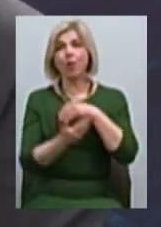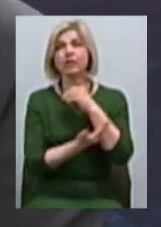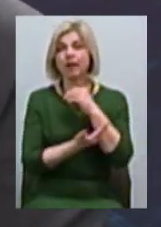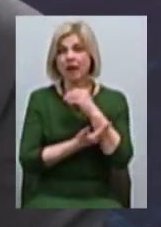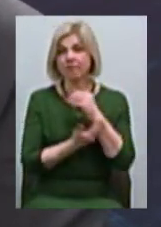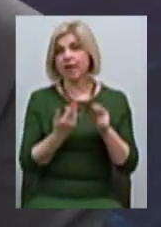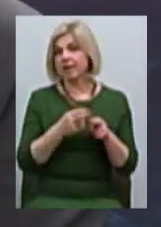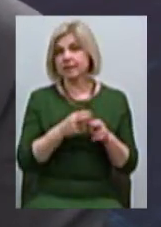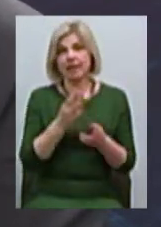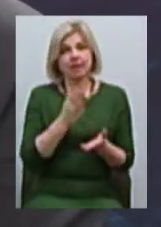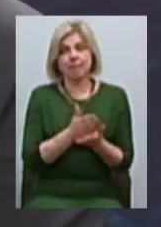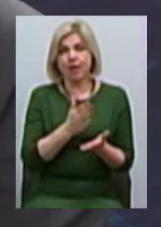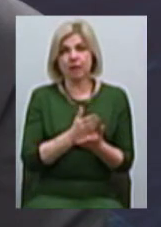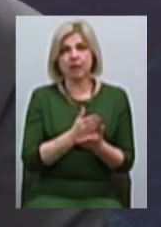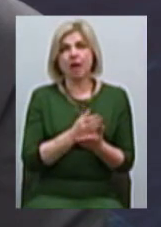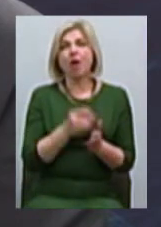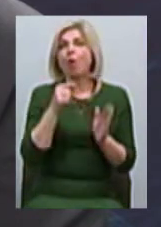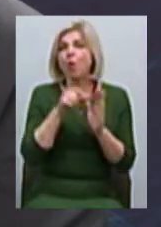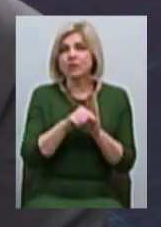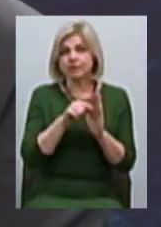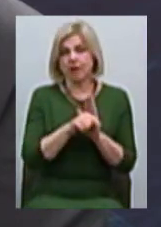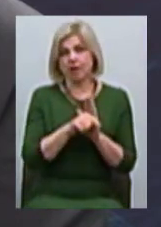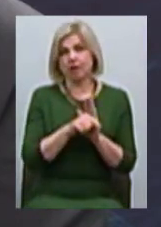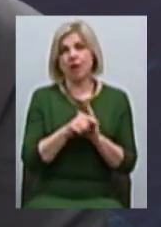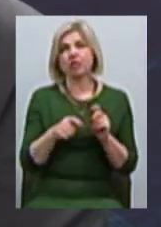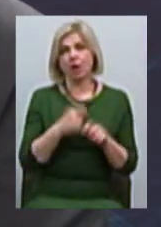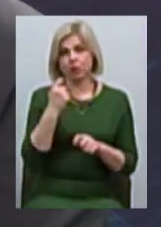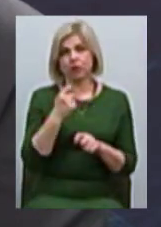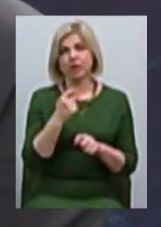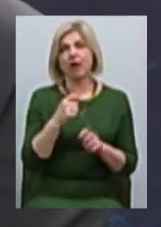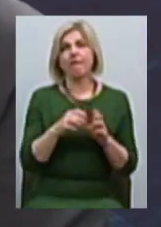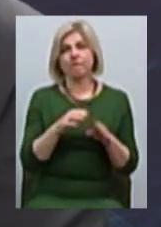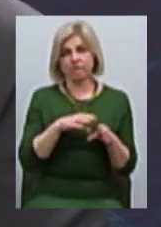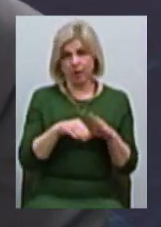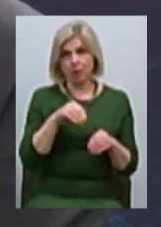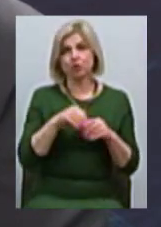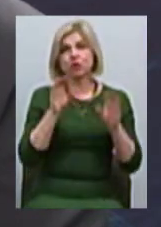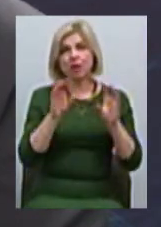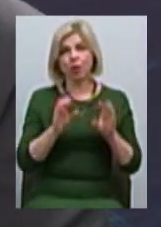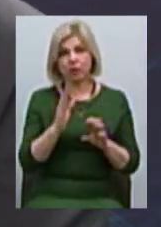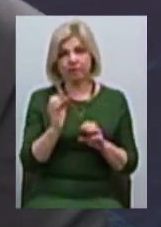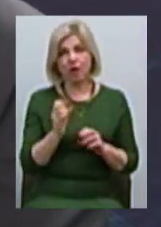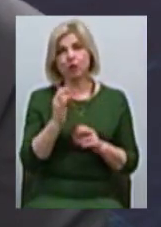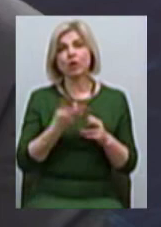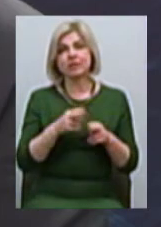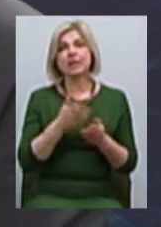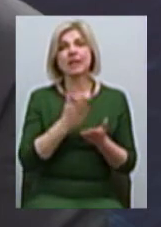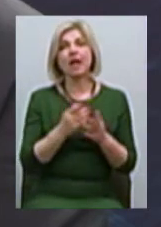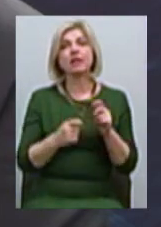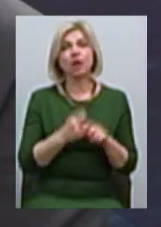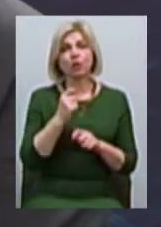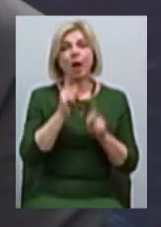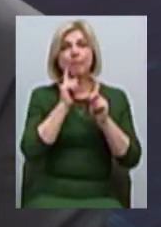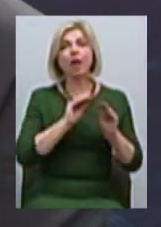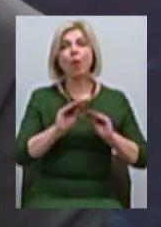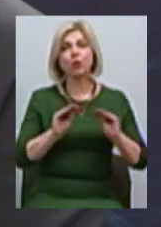вона не матиме там ознак порушення саме виборчого законодавства, але це є, скоріш за всього, порушення